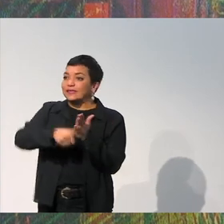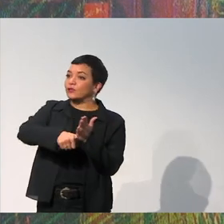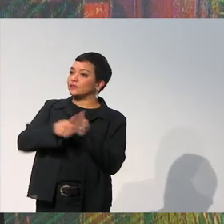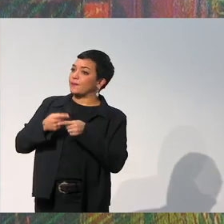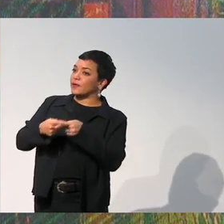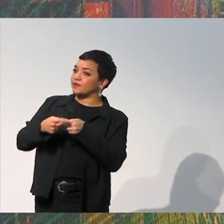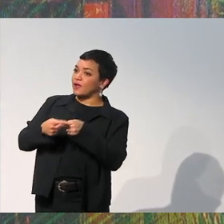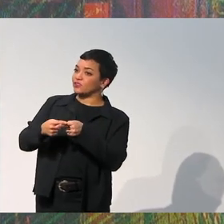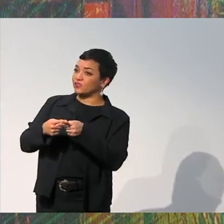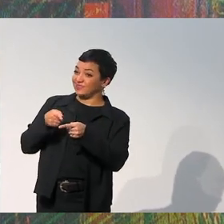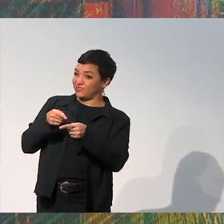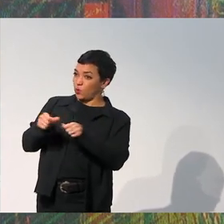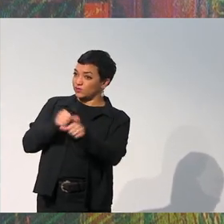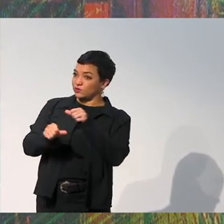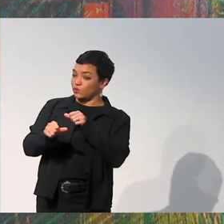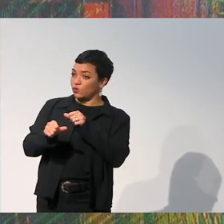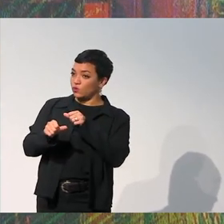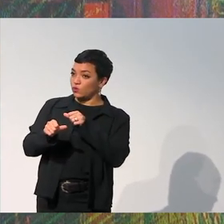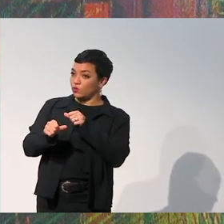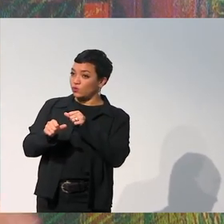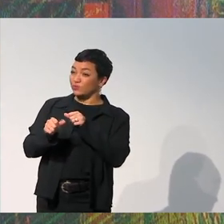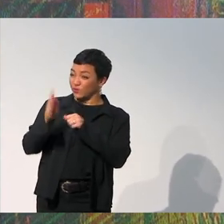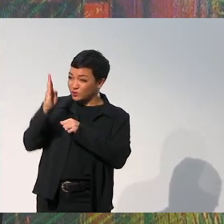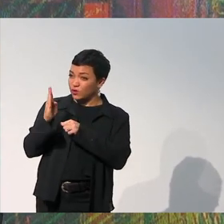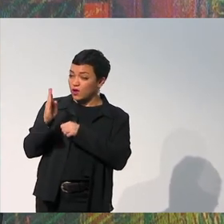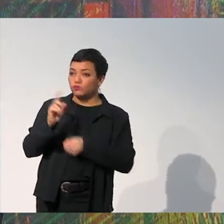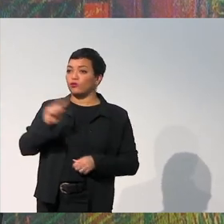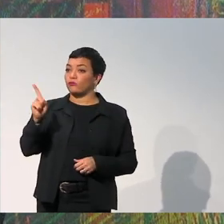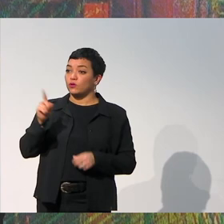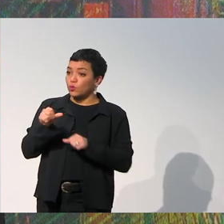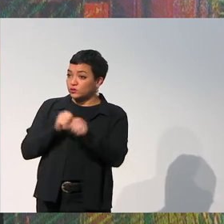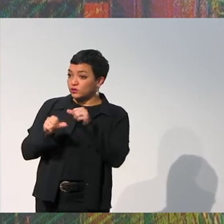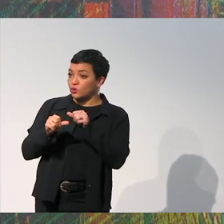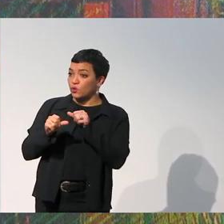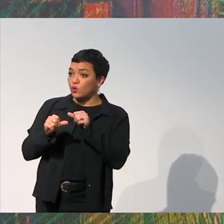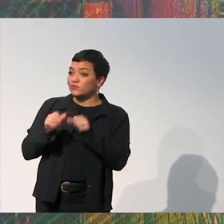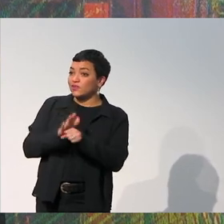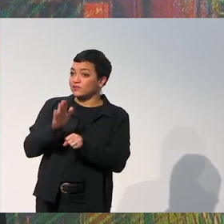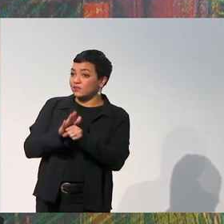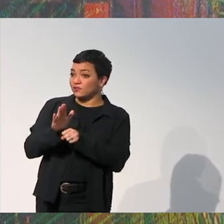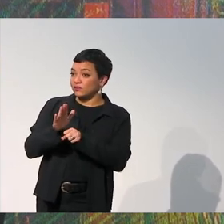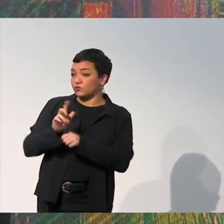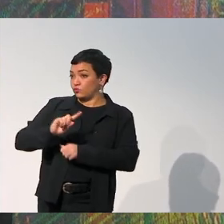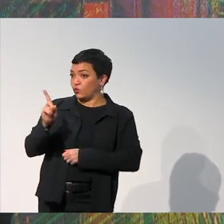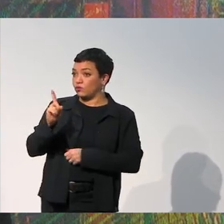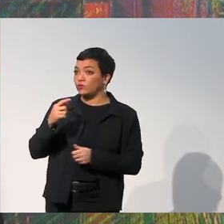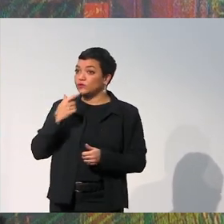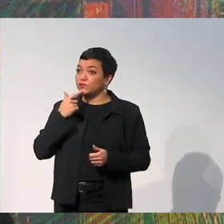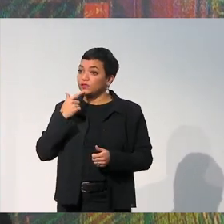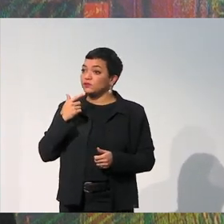partagée, de la vie sociale. C'est ni une condition nécessaire, ni une condition suffisante. C'est pas nécessaire parce que si tout le monde est